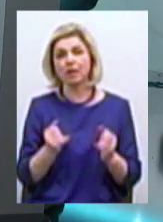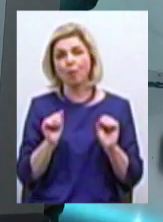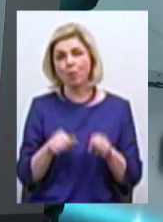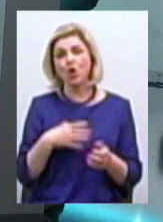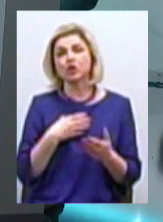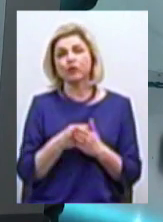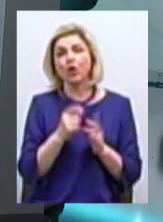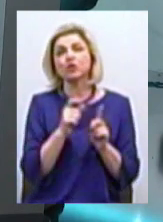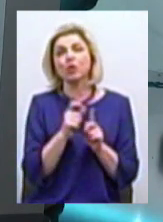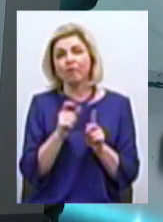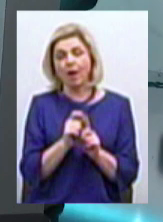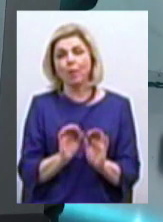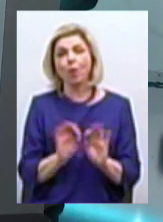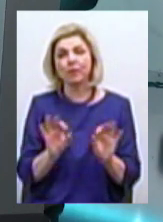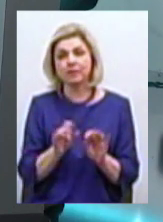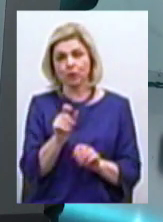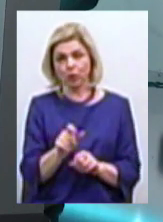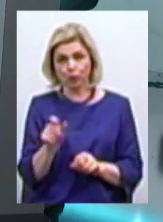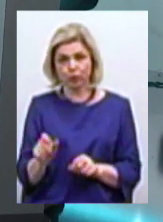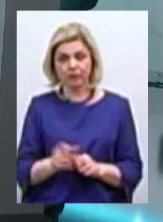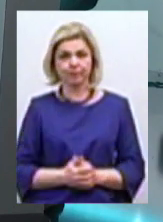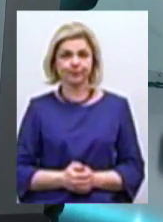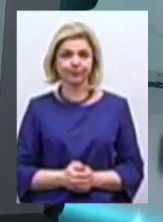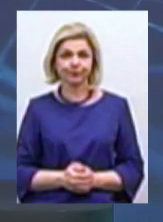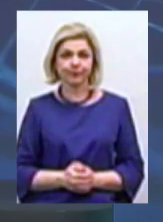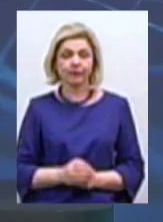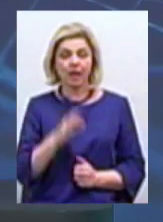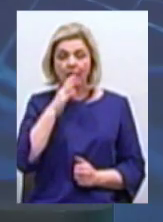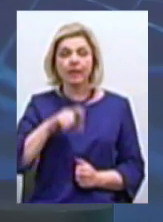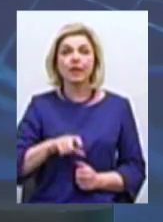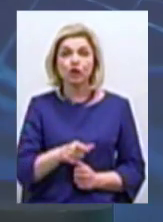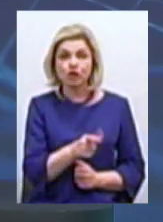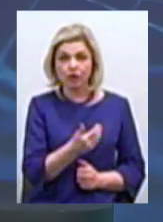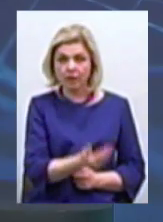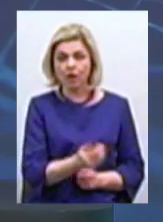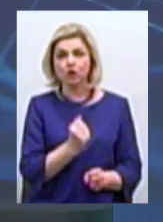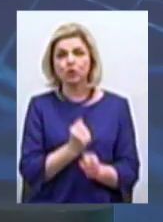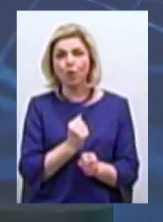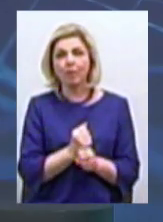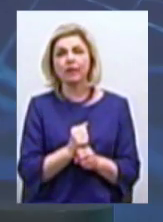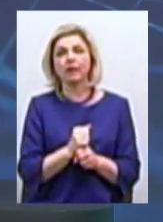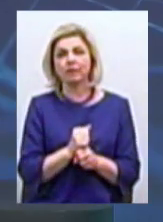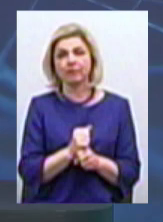своїми словами пояснити людям. З річки зробили просто мережу,